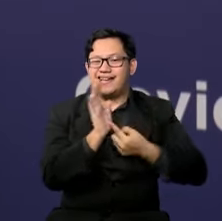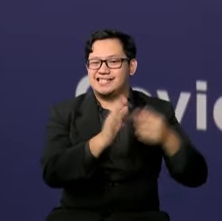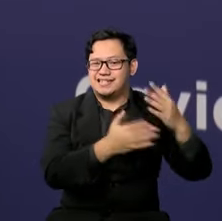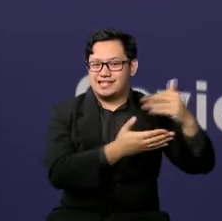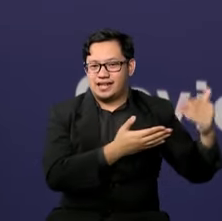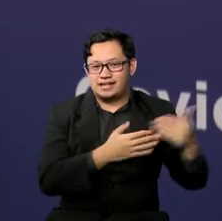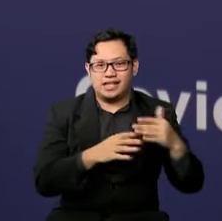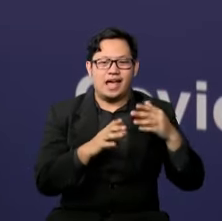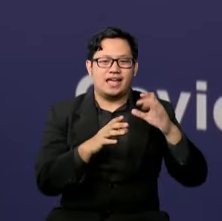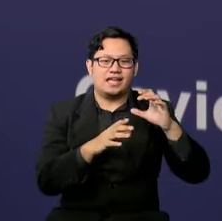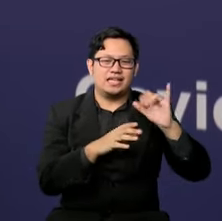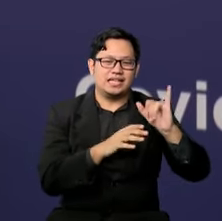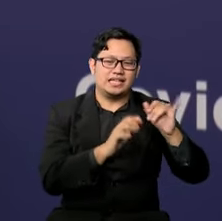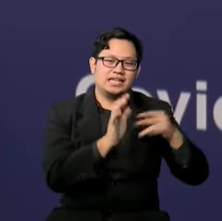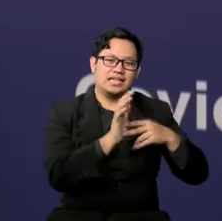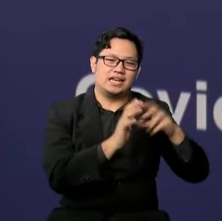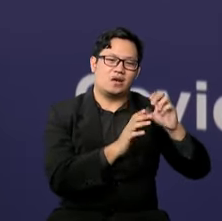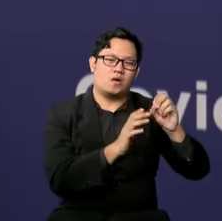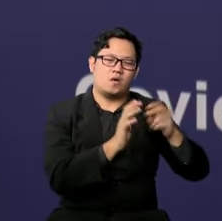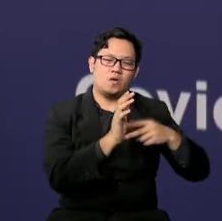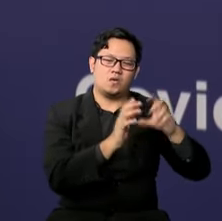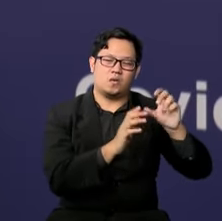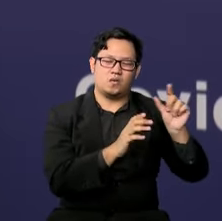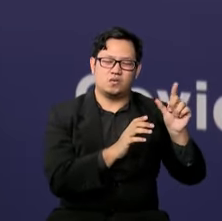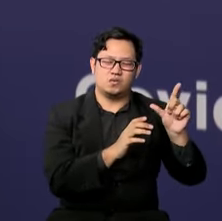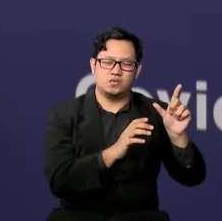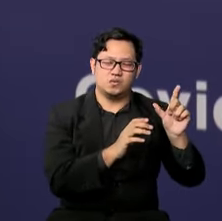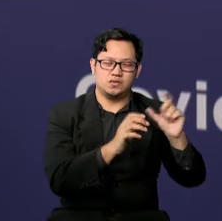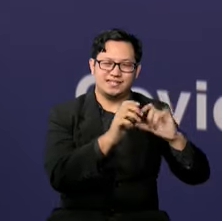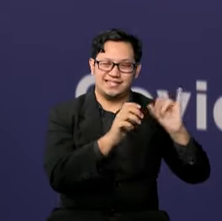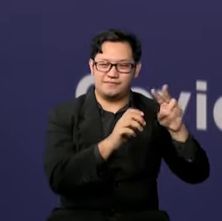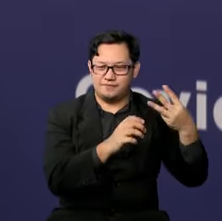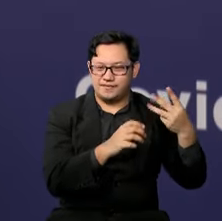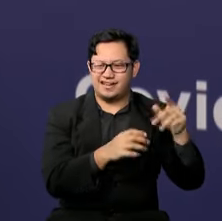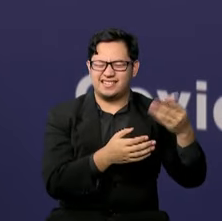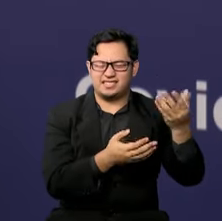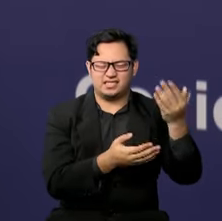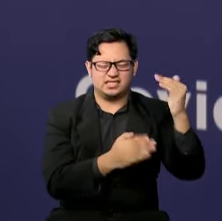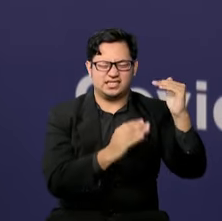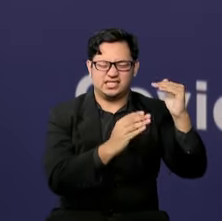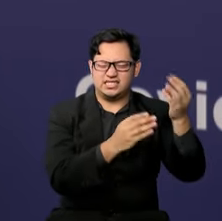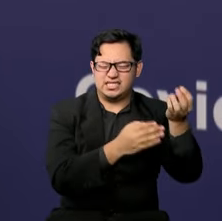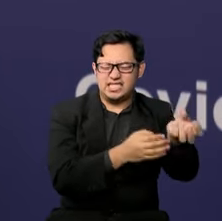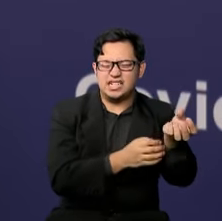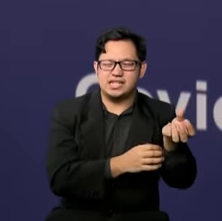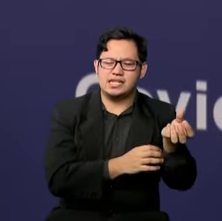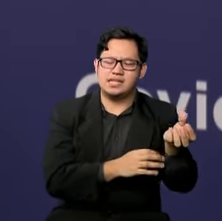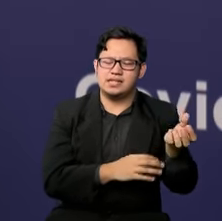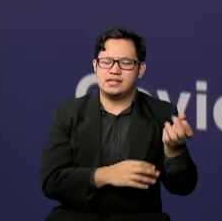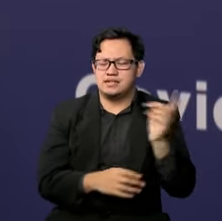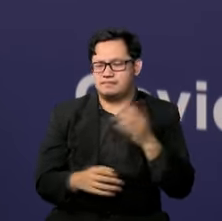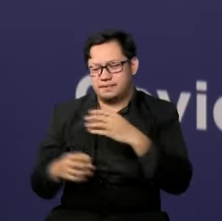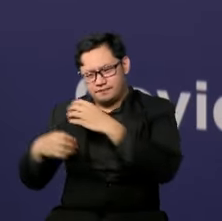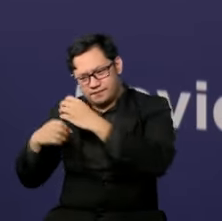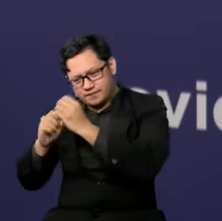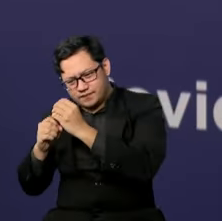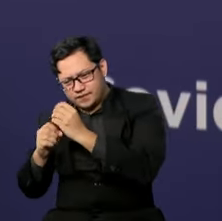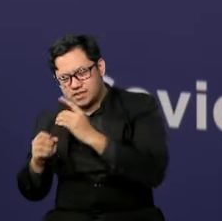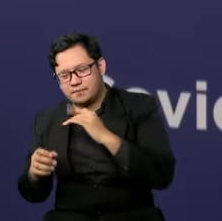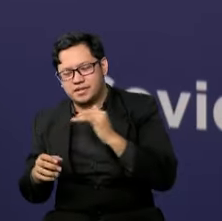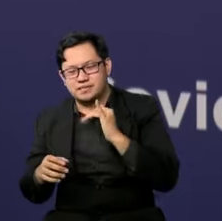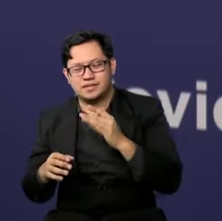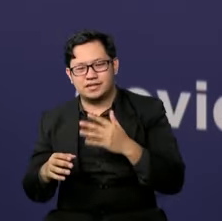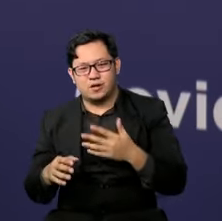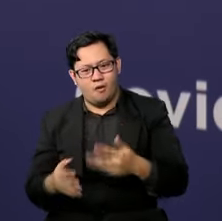tapi dikit sekali Mungkin hanya 1/2 persen yang kecil sekali Memang ke karena tidak banyak pemeriksaan lab yang bisa hasilnya sampai inkonklusif